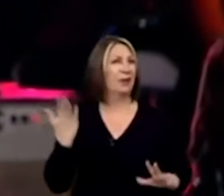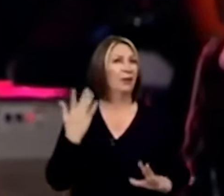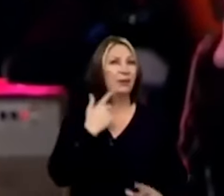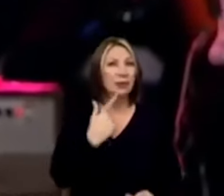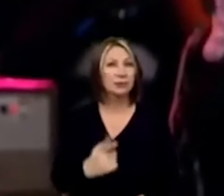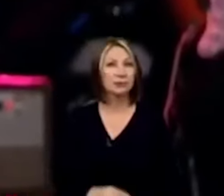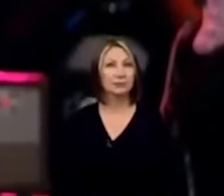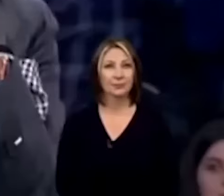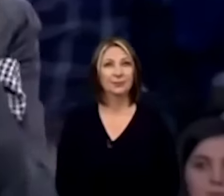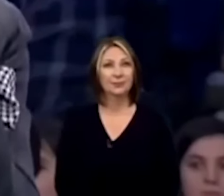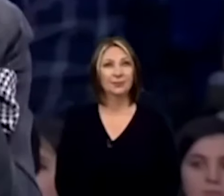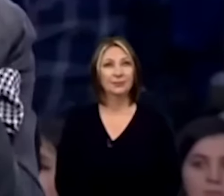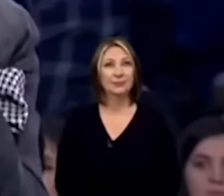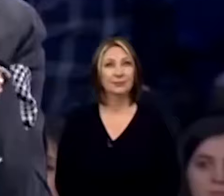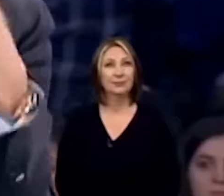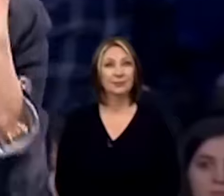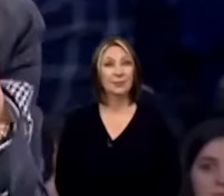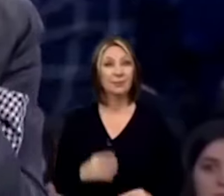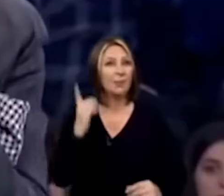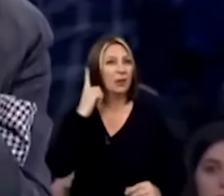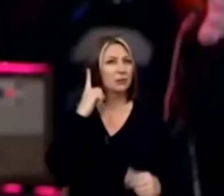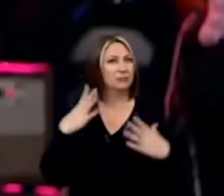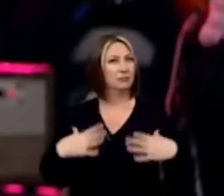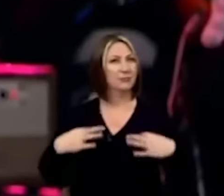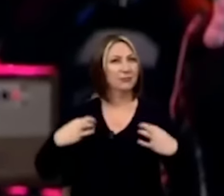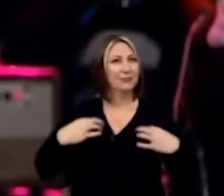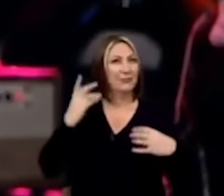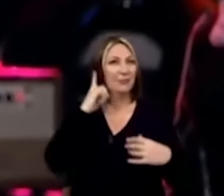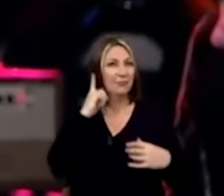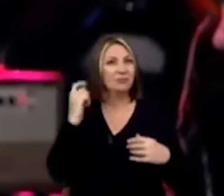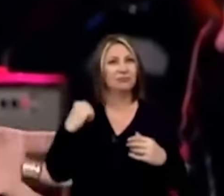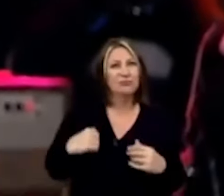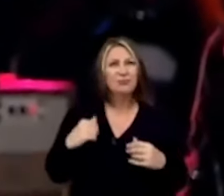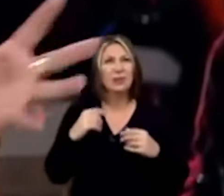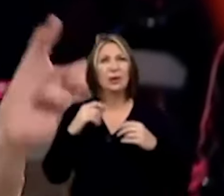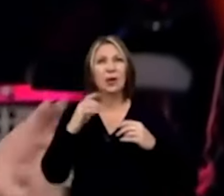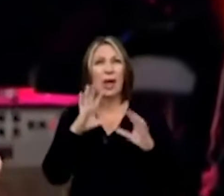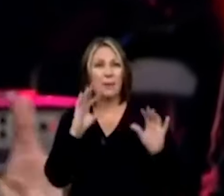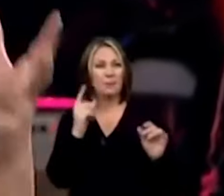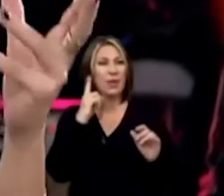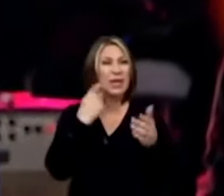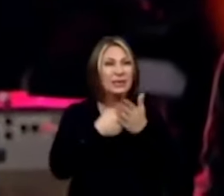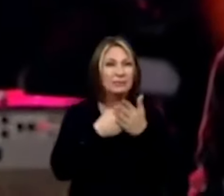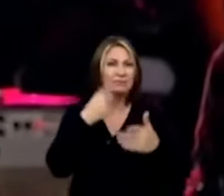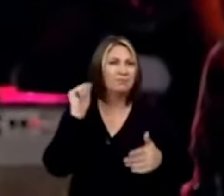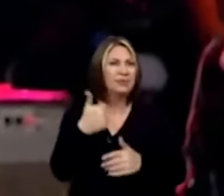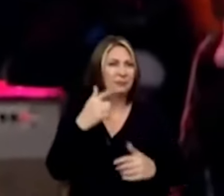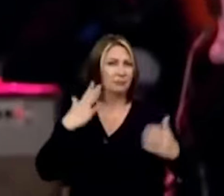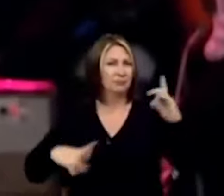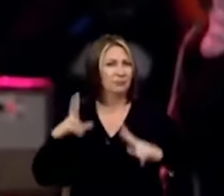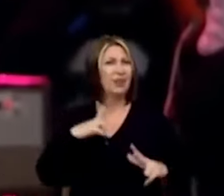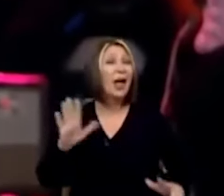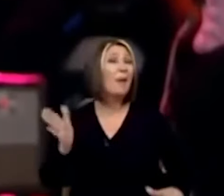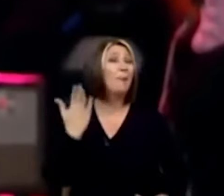herhalde. Marka takıntısı. Tabii. Marka giyinmek, tabii, kolej, marka çanta falan. Aynen, falan. Kolejde okuyordum. Herkes markayla var oluyordu.